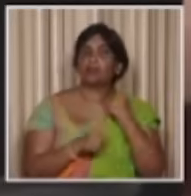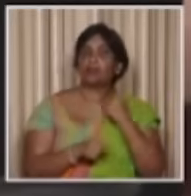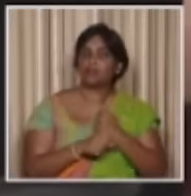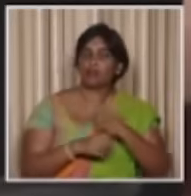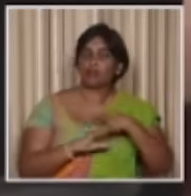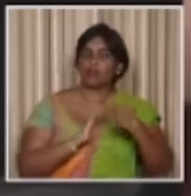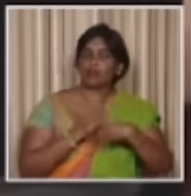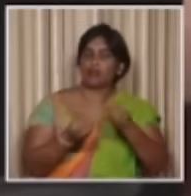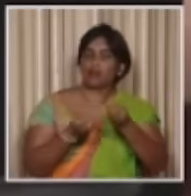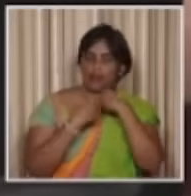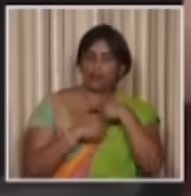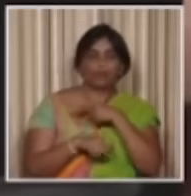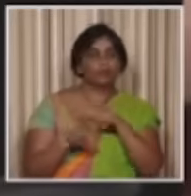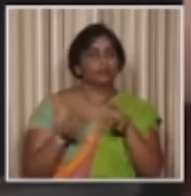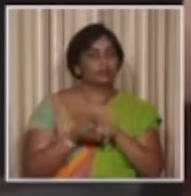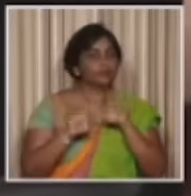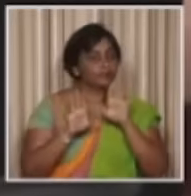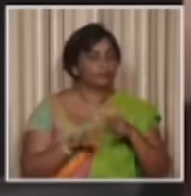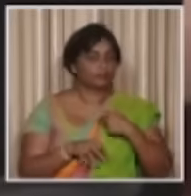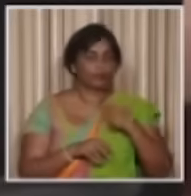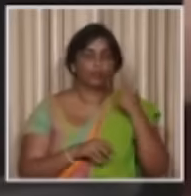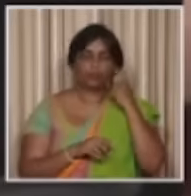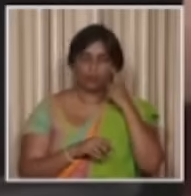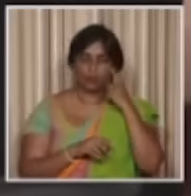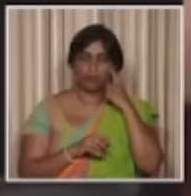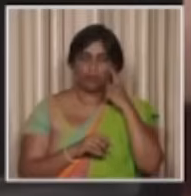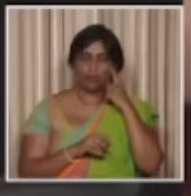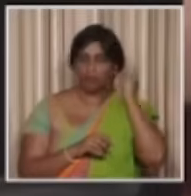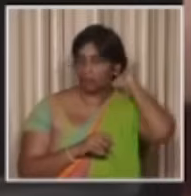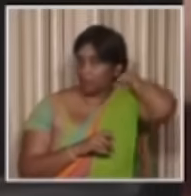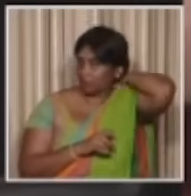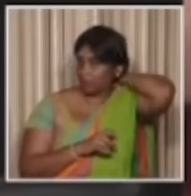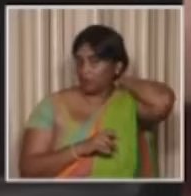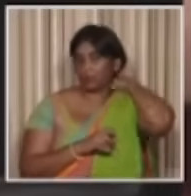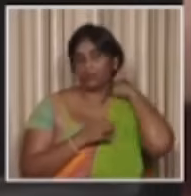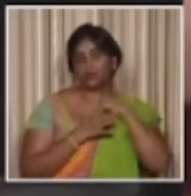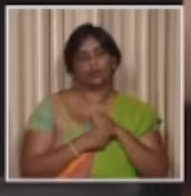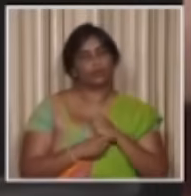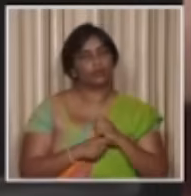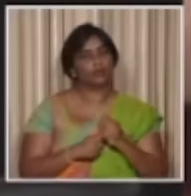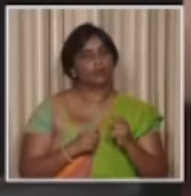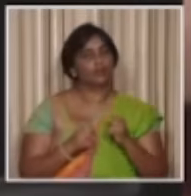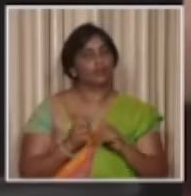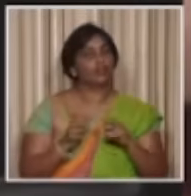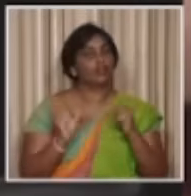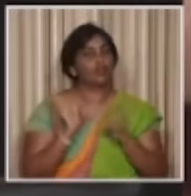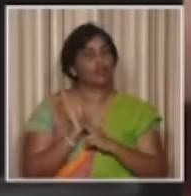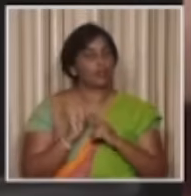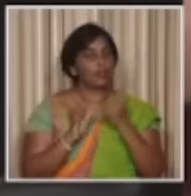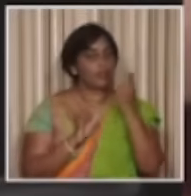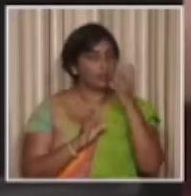රට කෑවේ කියලා නමුත් අපි දන්නවා අපි දන්නවා නොවැම්බර් 14